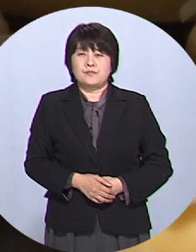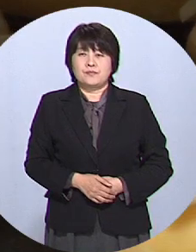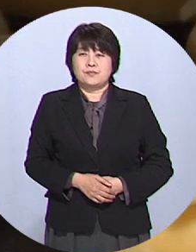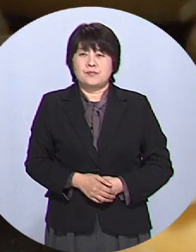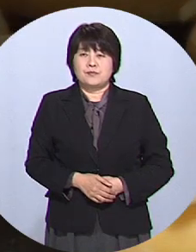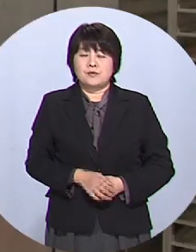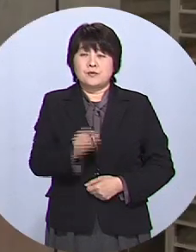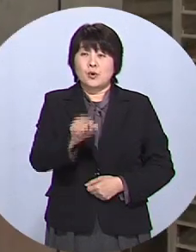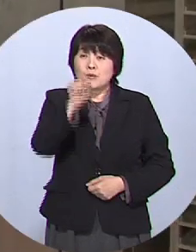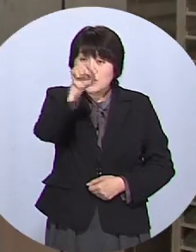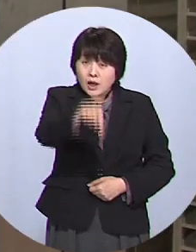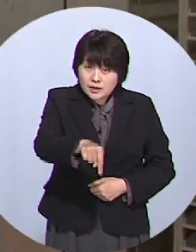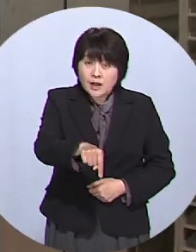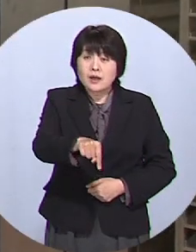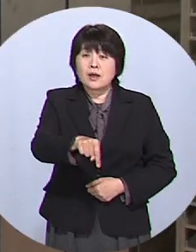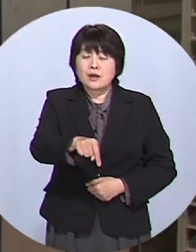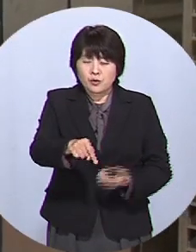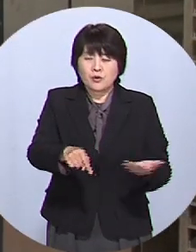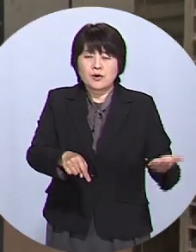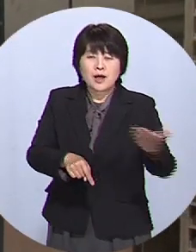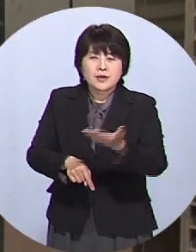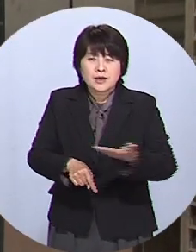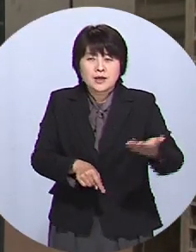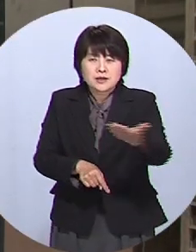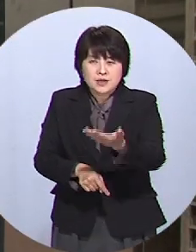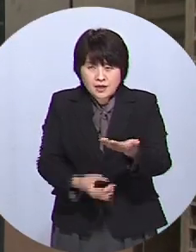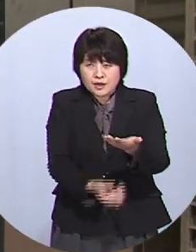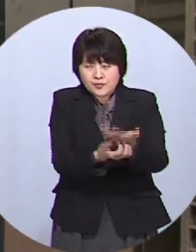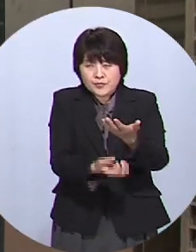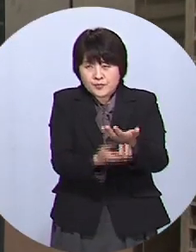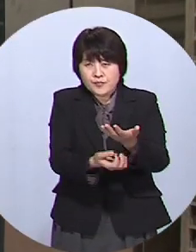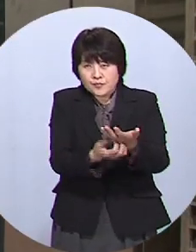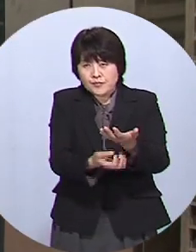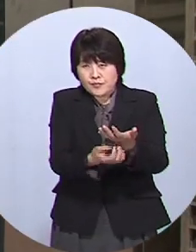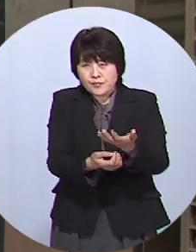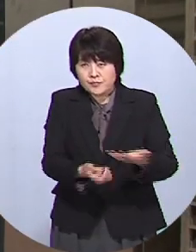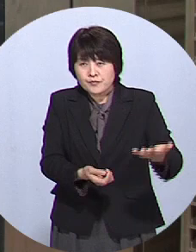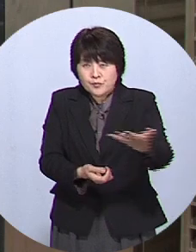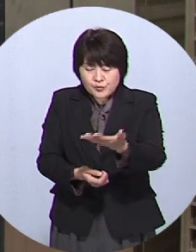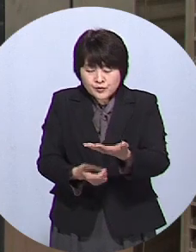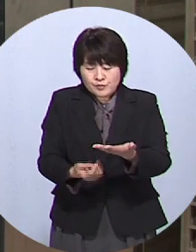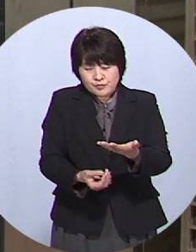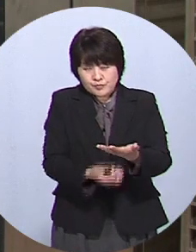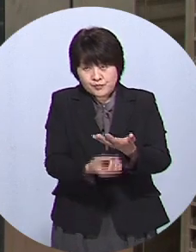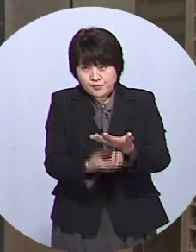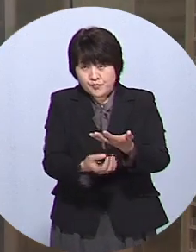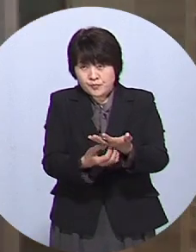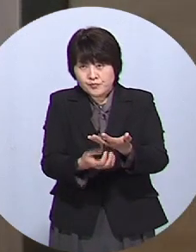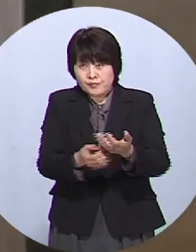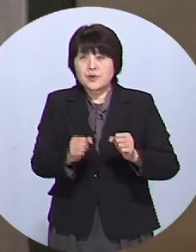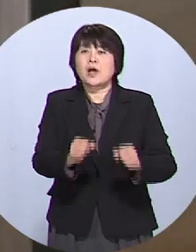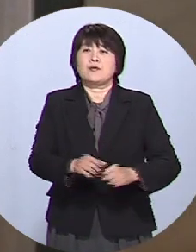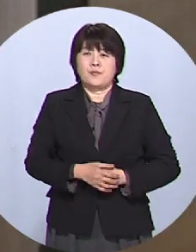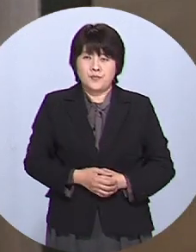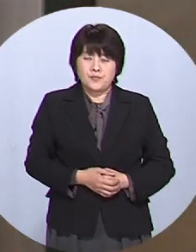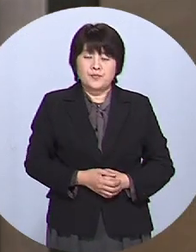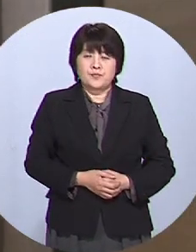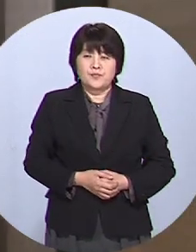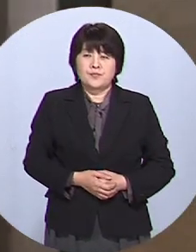オーブンの中で回転しながらシュー生地がムラなく熱が入るように焼いております。